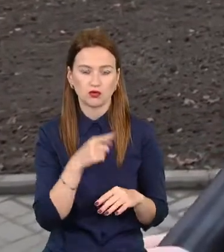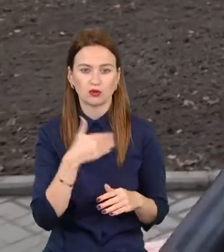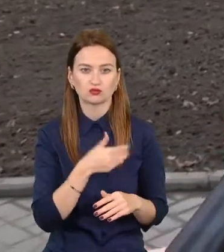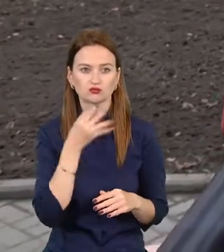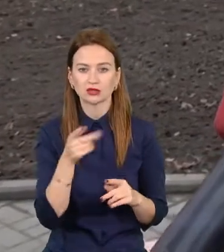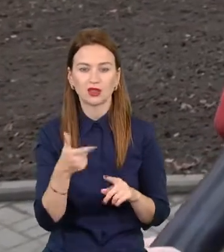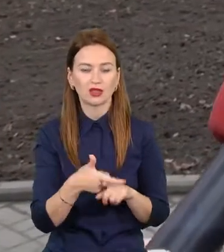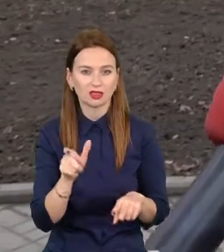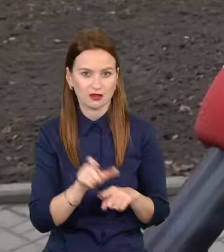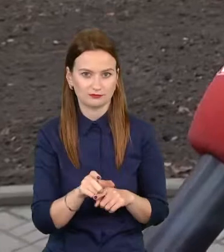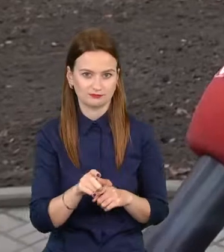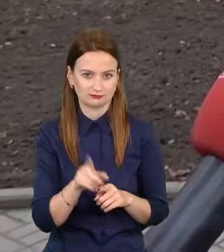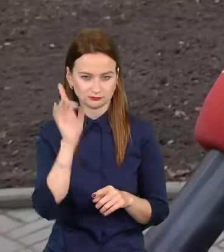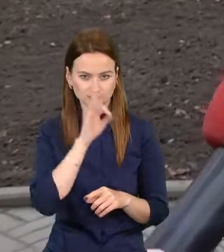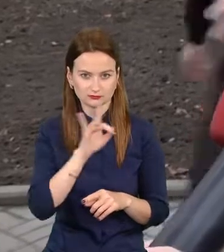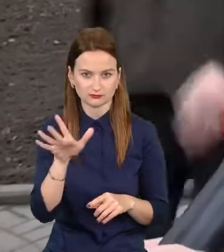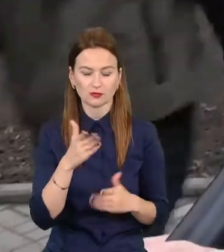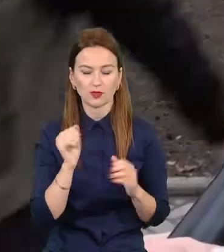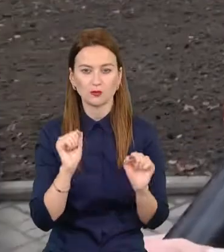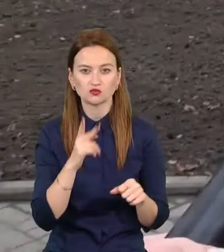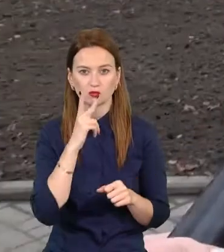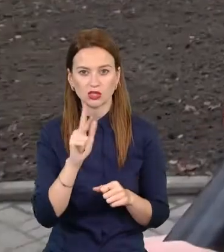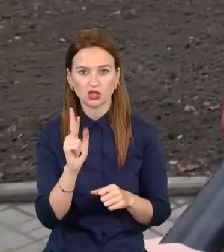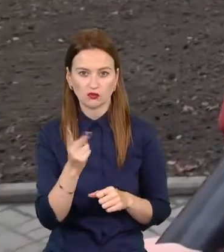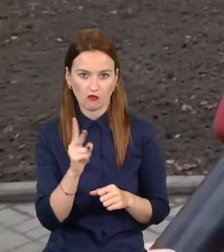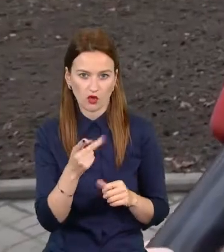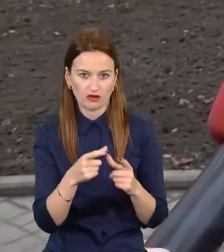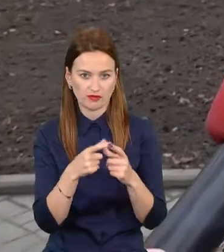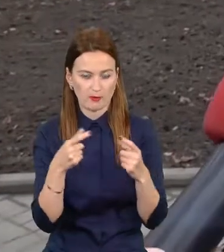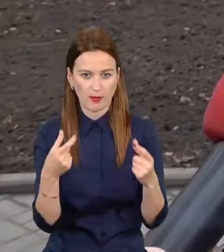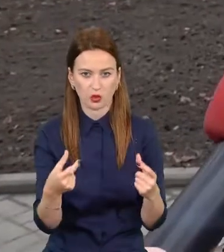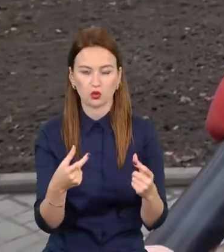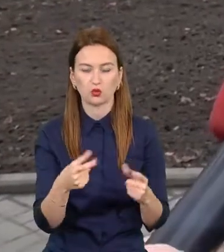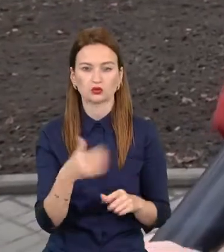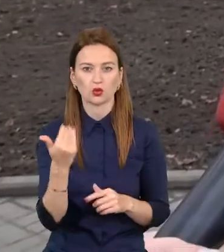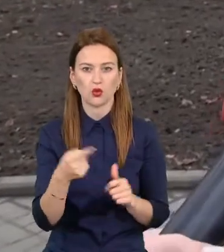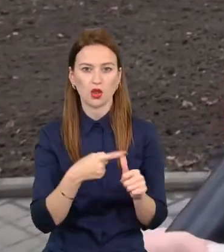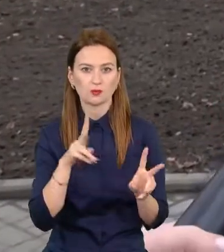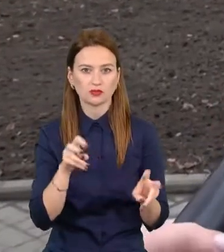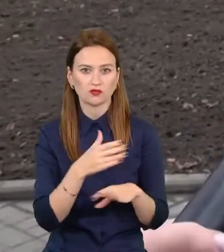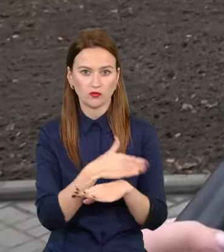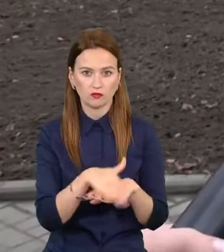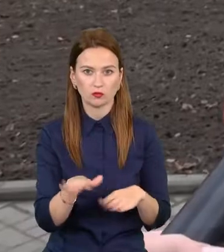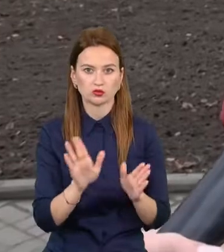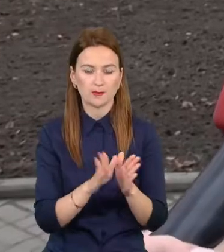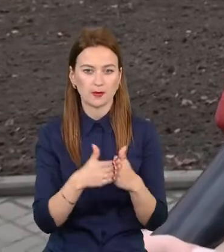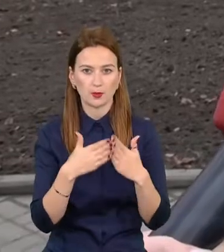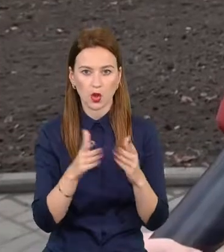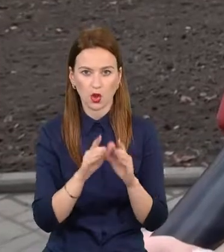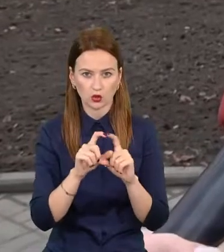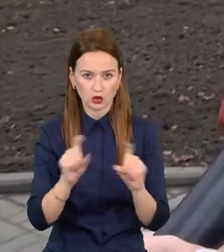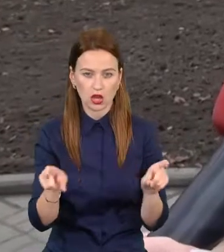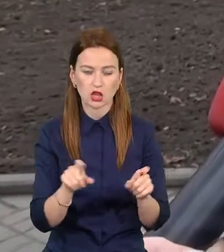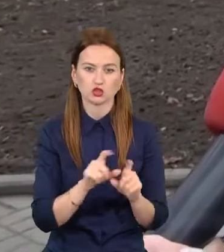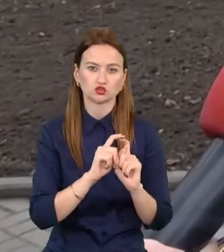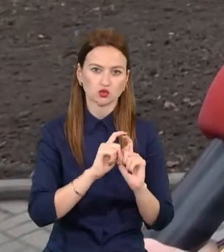за всіх живих. Ми можемо бачити його і на 2-гривневій банкноті. Його іменем називають вулиці, бібліотеки,